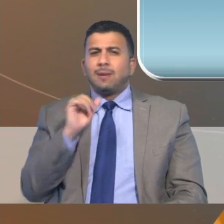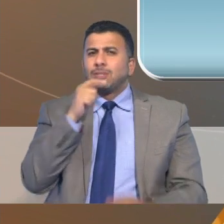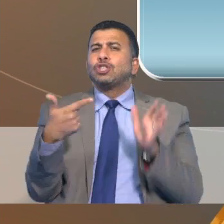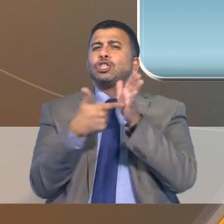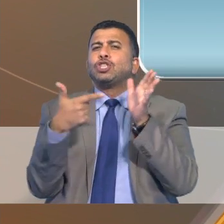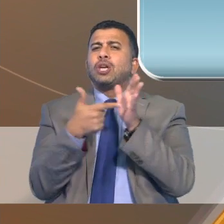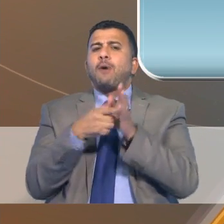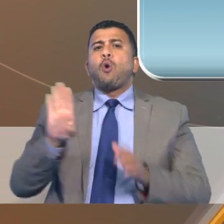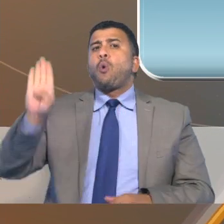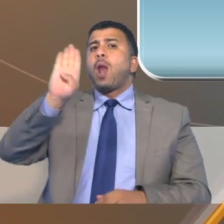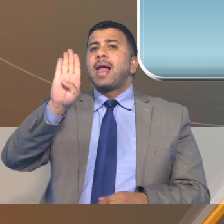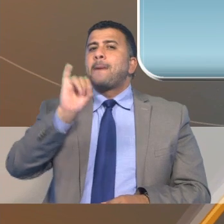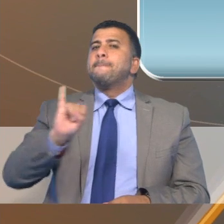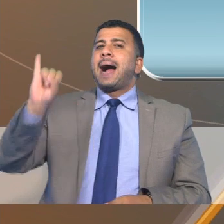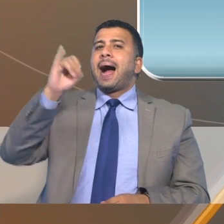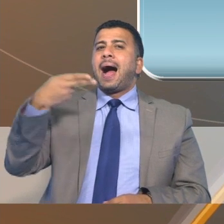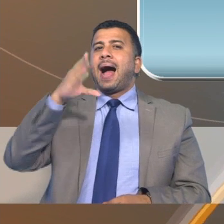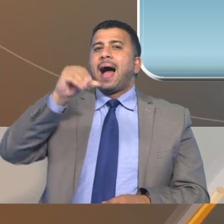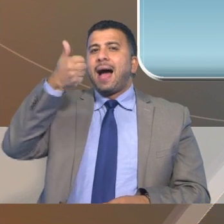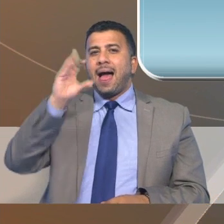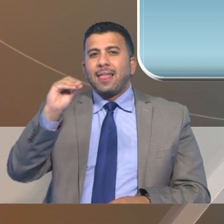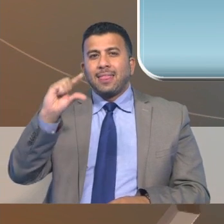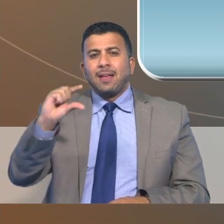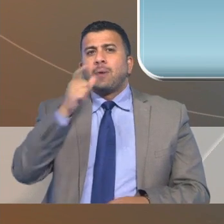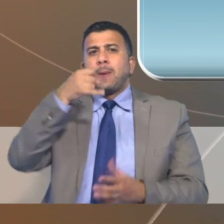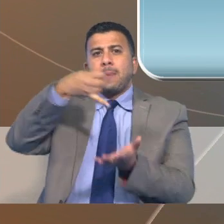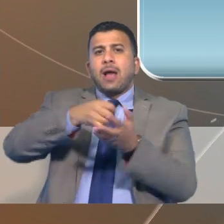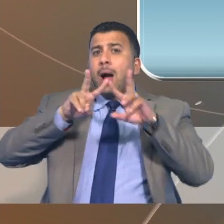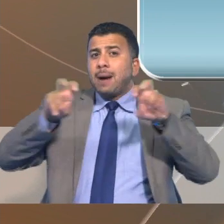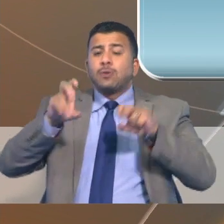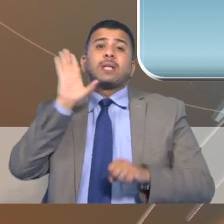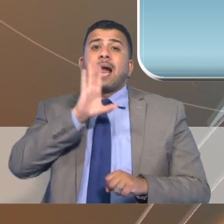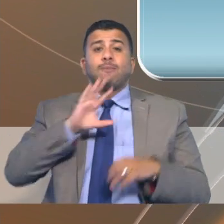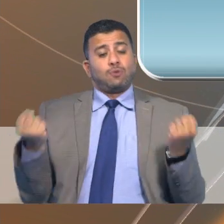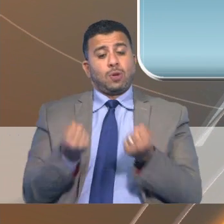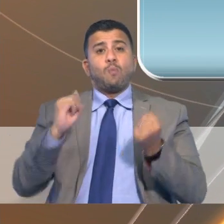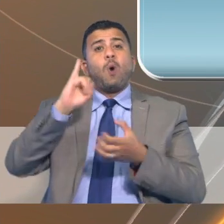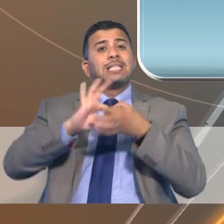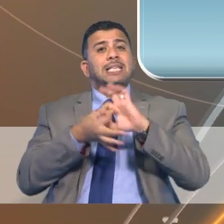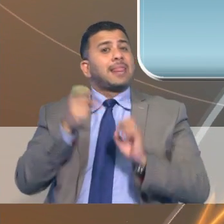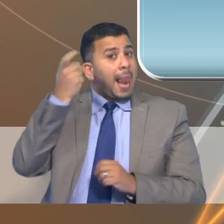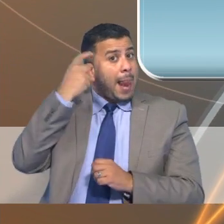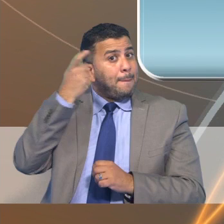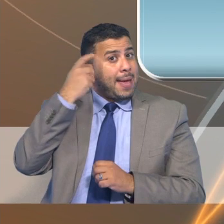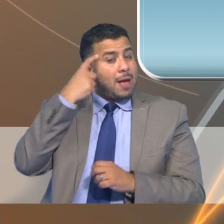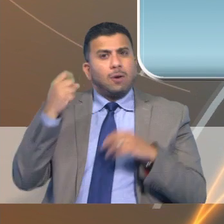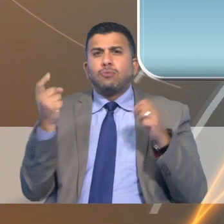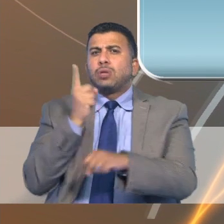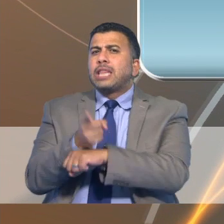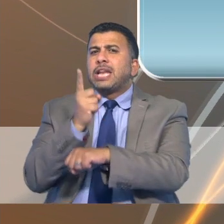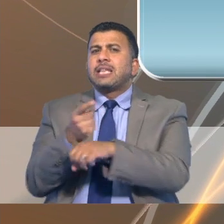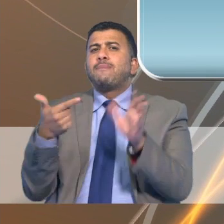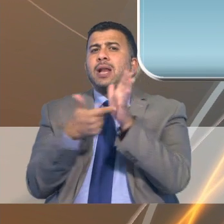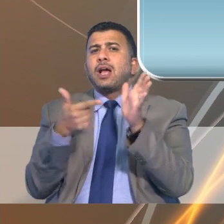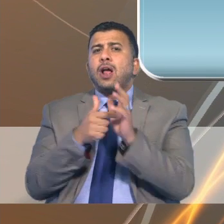الجامعة من كليات ومعاهد ومراكز أبحاث وتعليم وتدريب ومؤسسات علمية، ويكون التدريس في